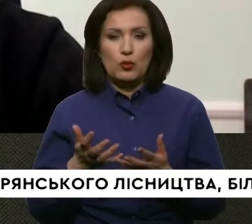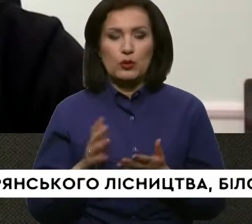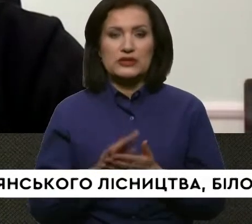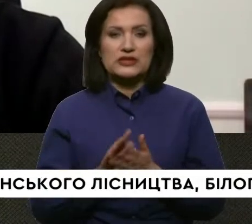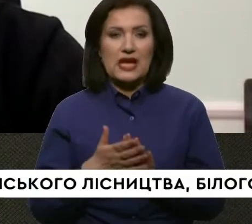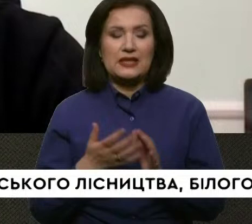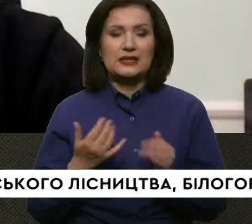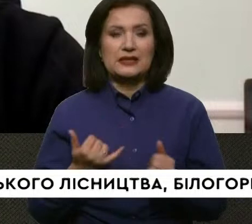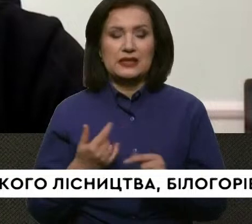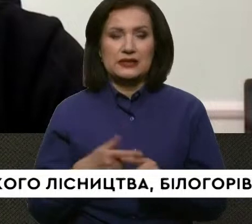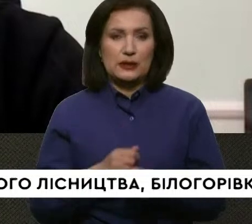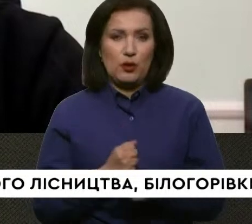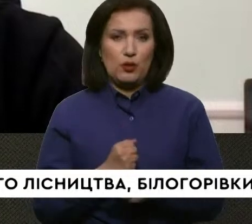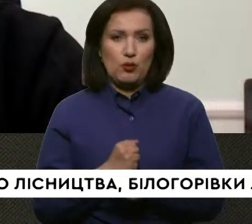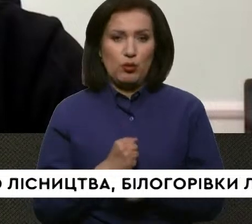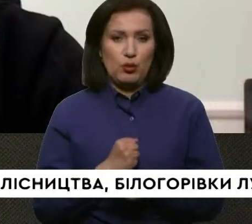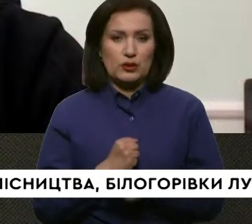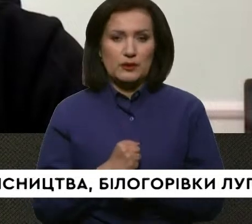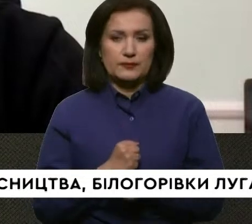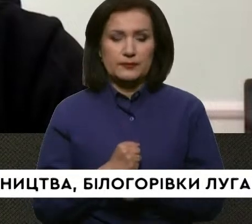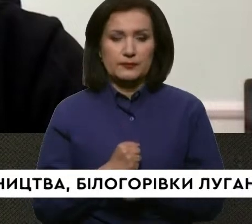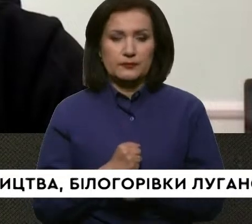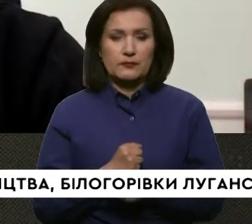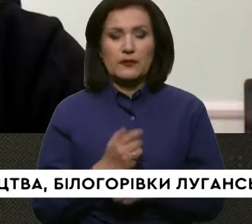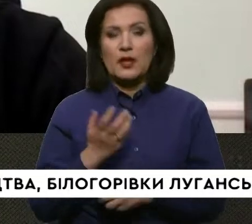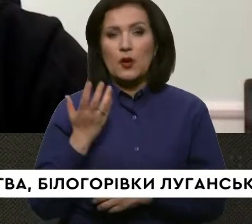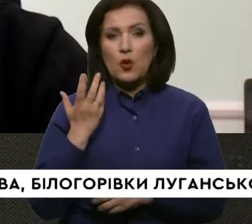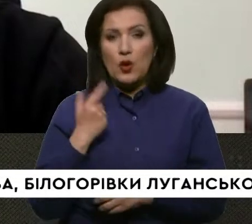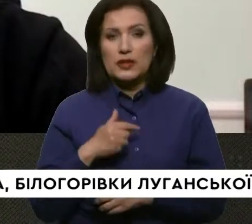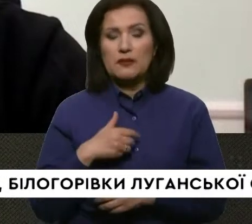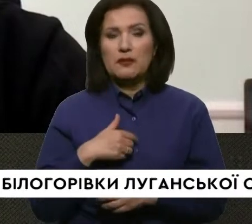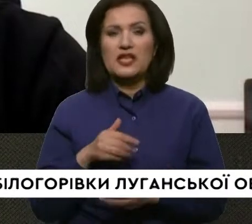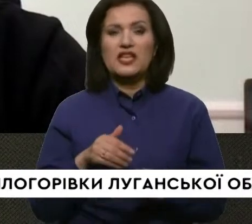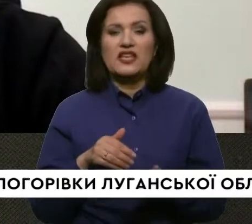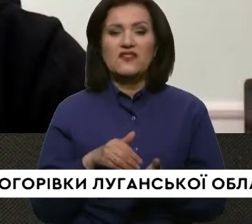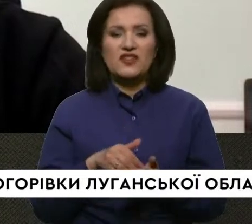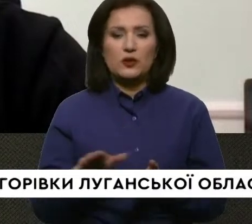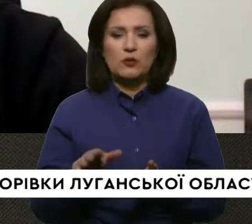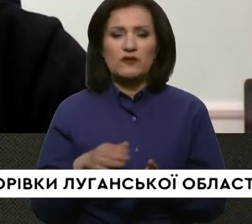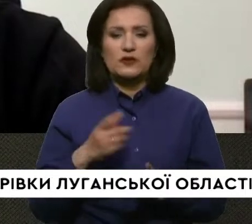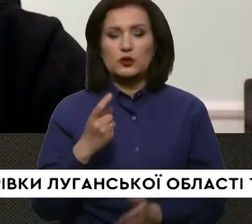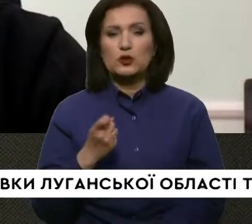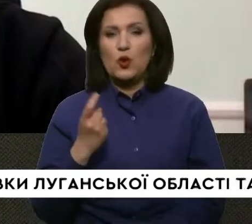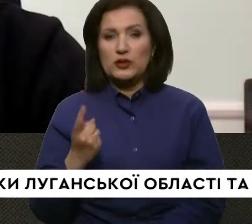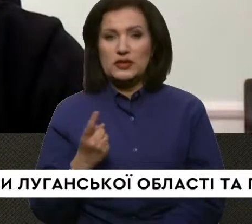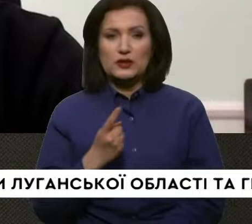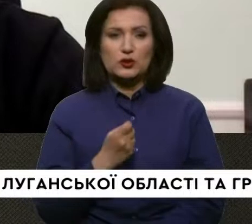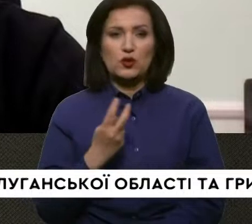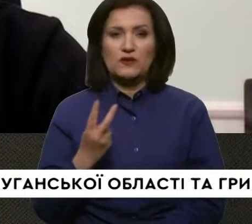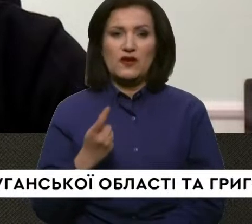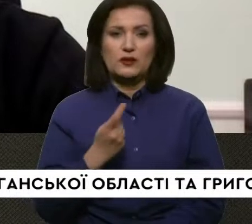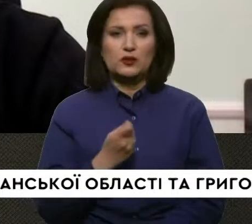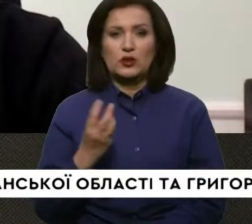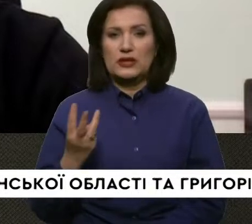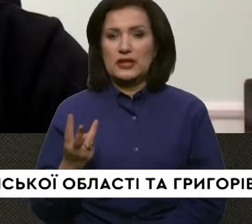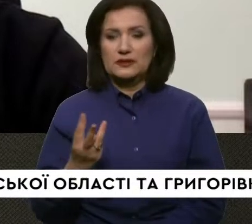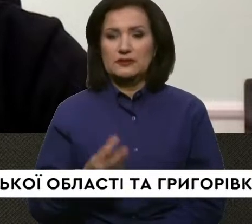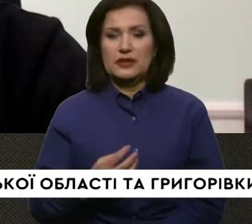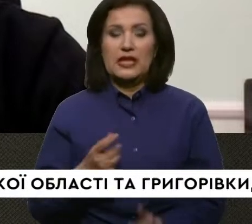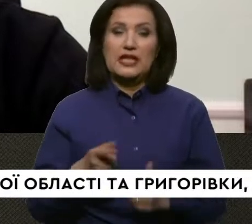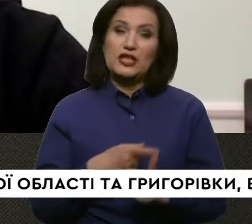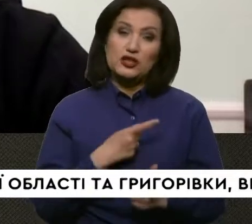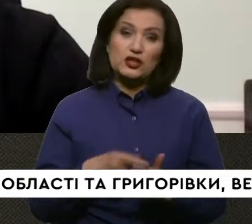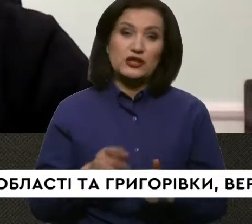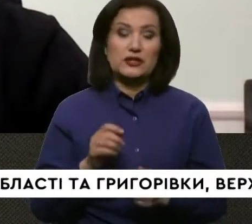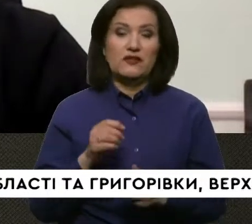в якому стані зараз ця робота стане на зараз. Скажімо так, коли ми відмовимося від 101, 102, 103?